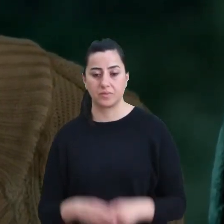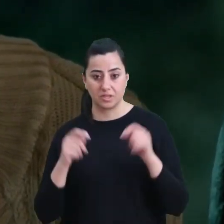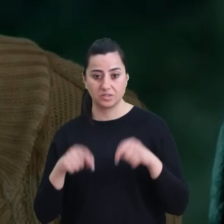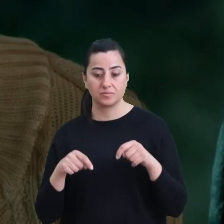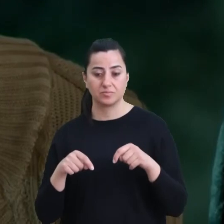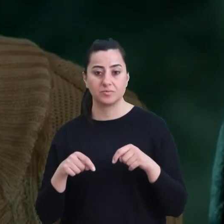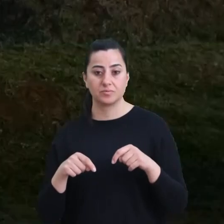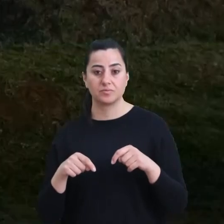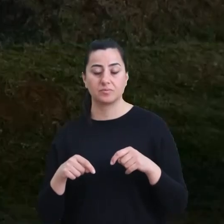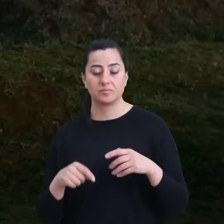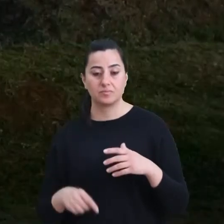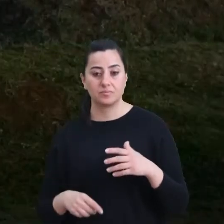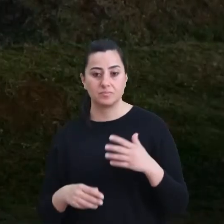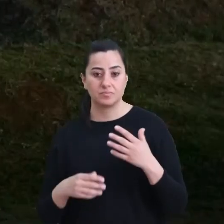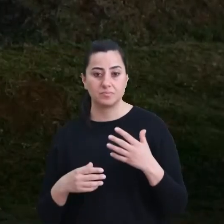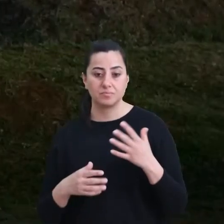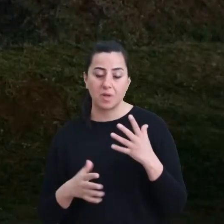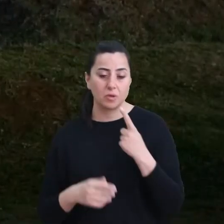Şimdi belki diyorum.